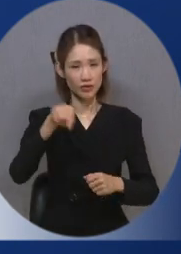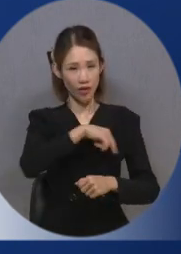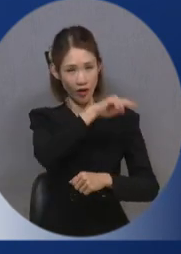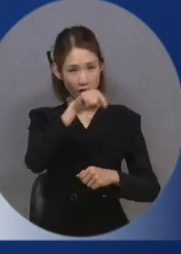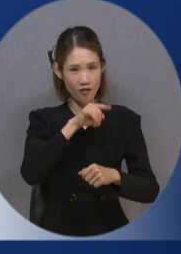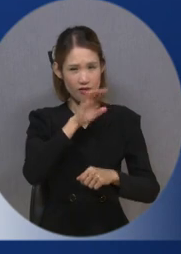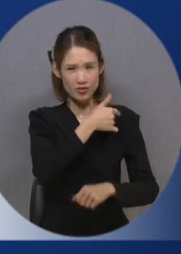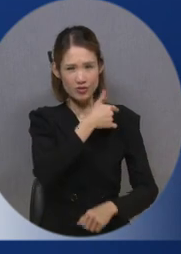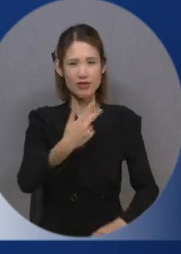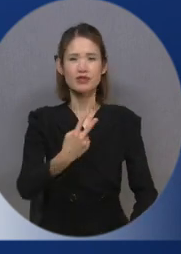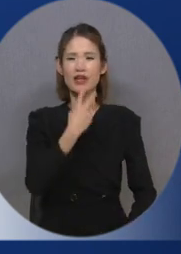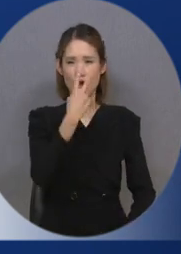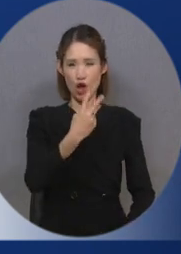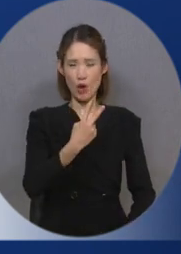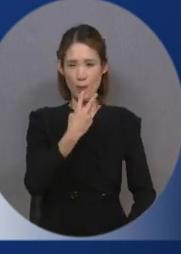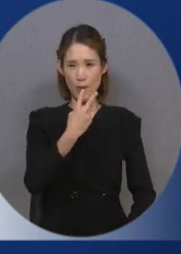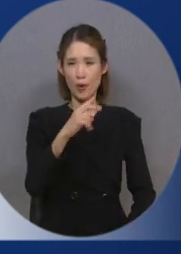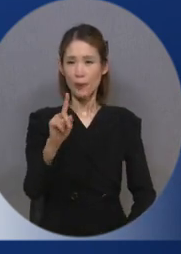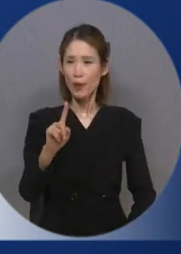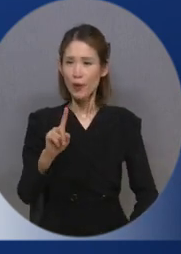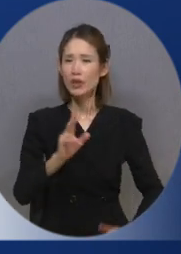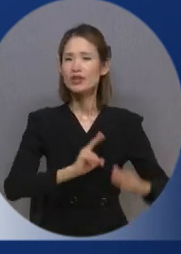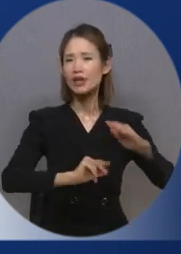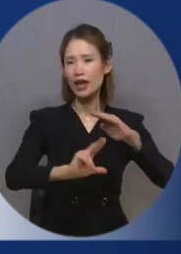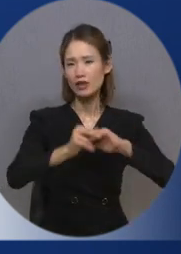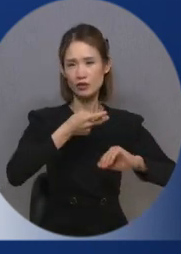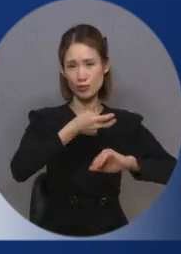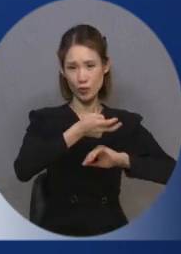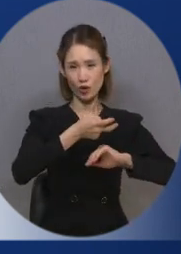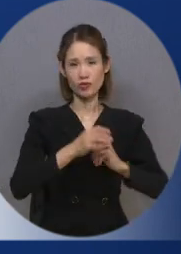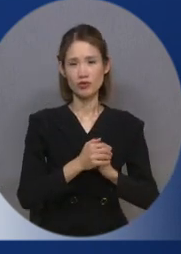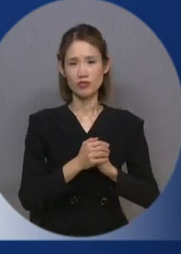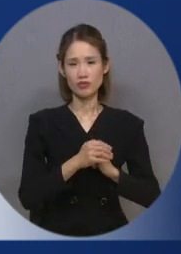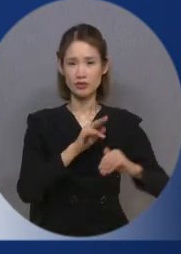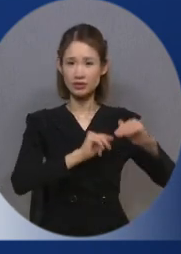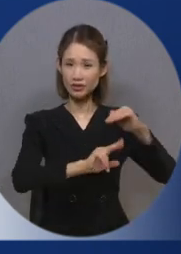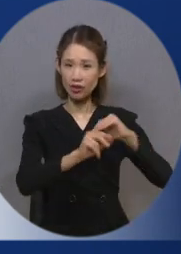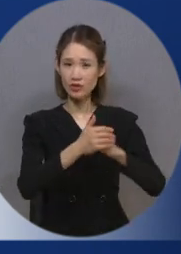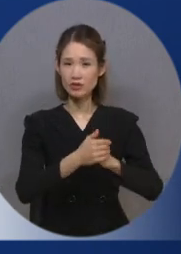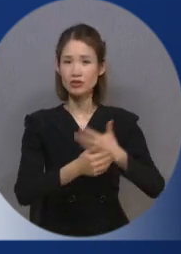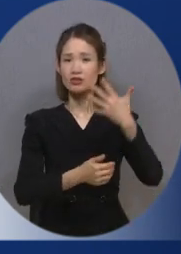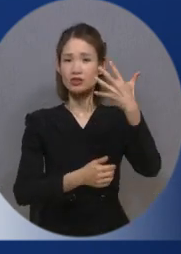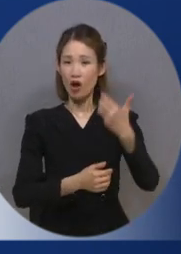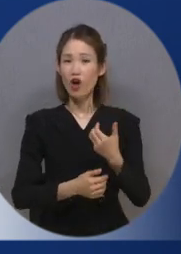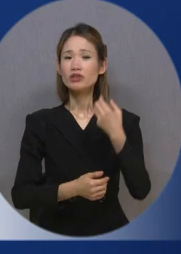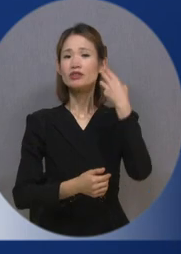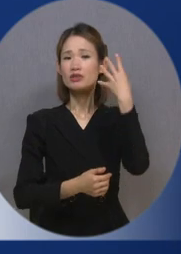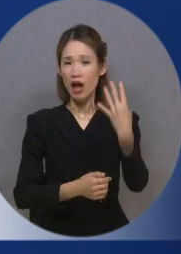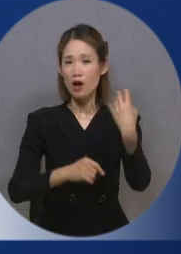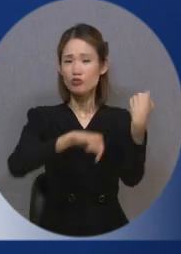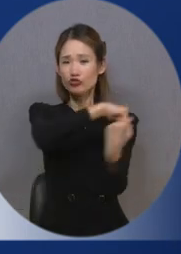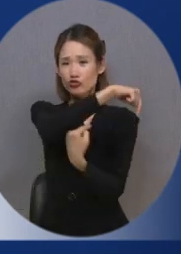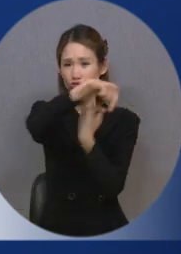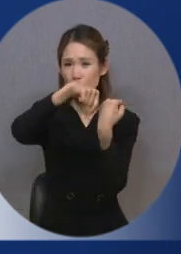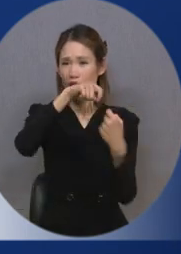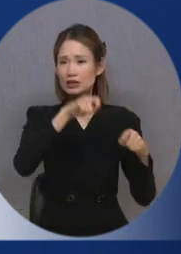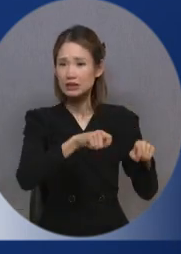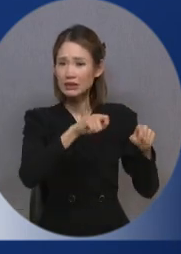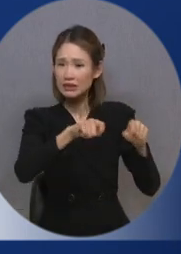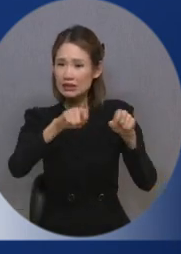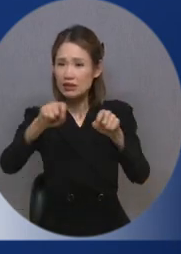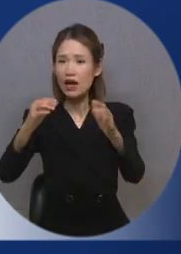정시성을 정말 큰 생명으로 하는 대중교통 지하철을 84번을 운행 지연을 시키셨습니다.